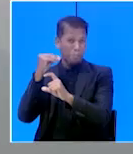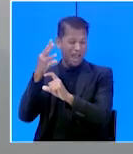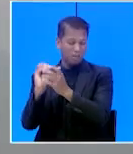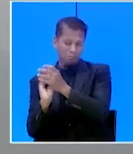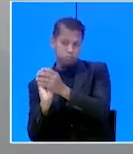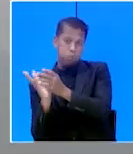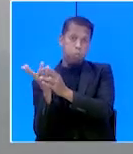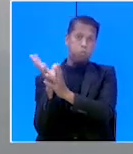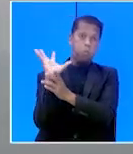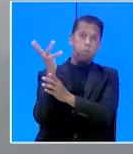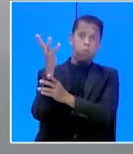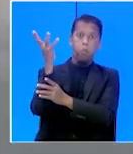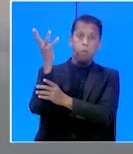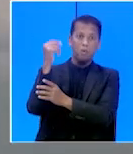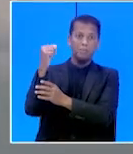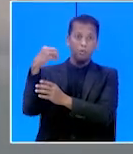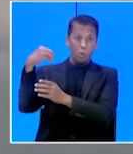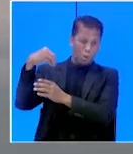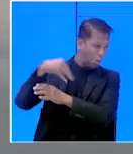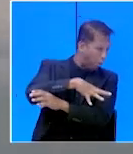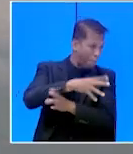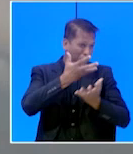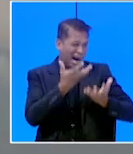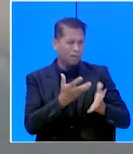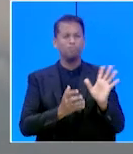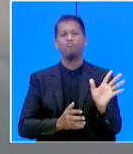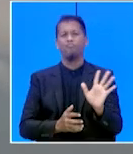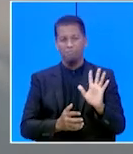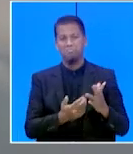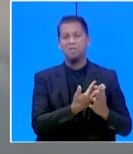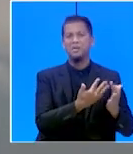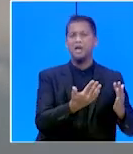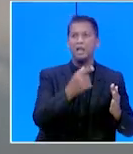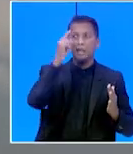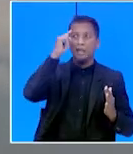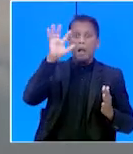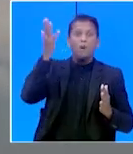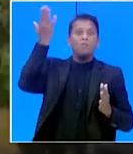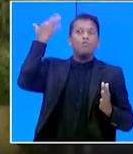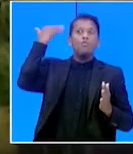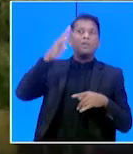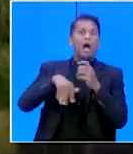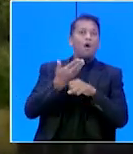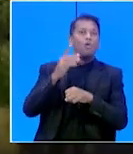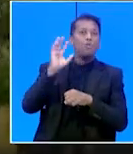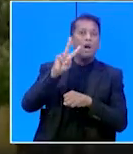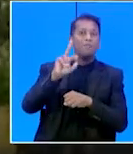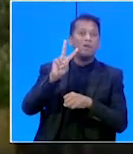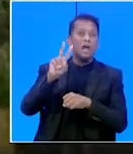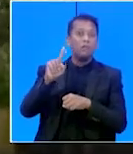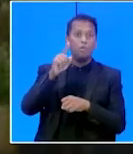parah, warga mengaku panik dan trauma karena erupsi Gunung Semeru yang lebih parah di tahun 2021.